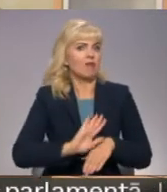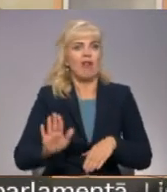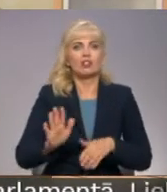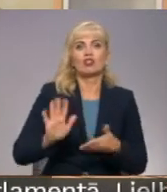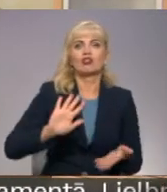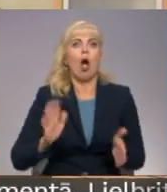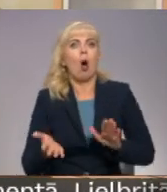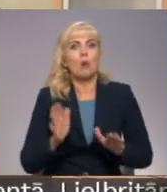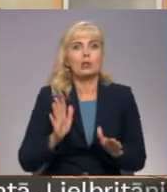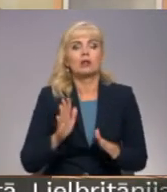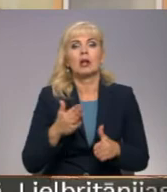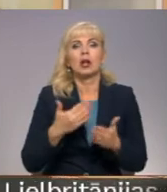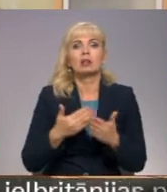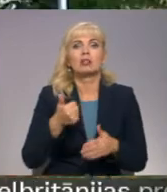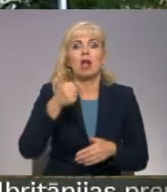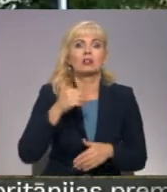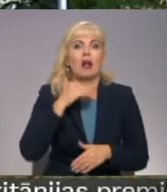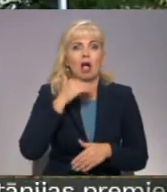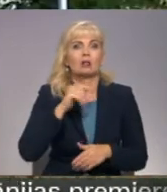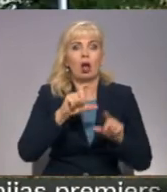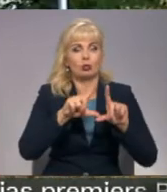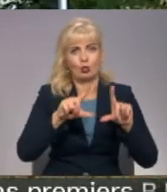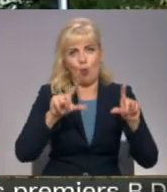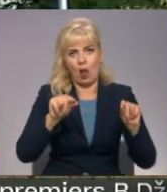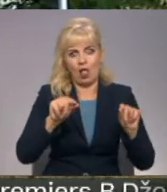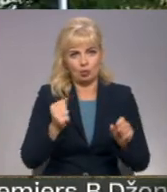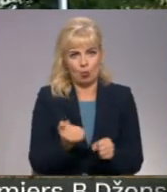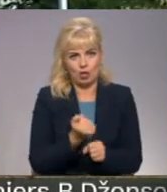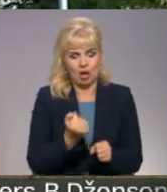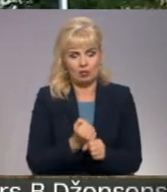idejām, tā kā sastāst, ka bērni to dar skolā. Santa Baumana, Reinis Žagariņš, Vidzemes televīzija.